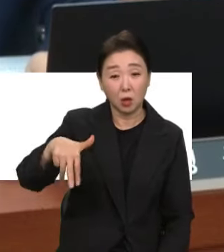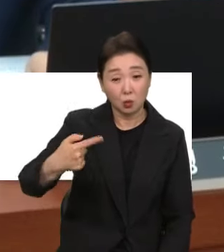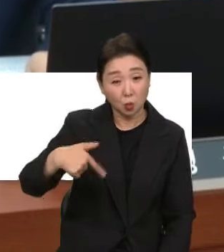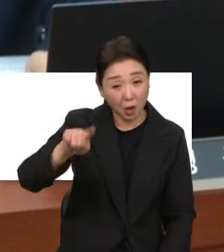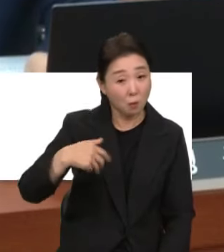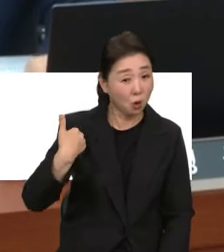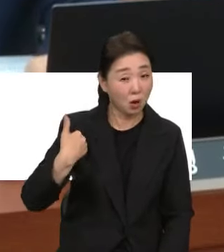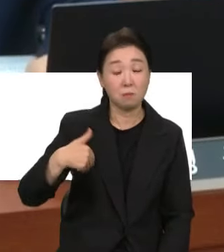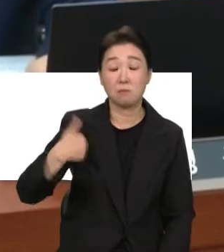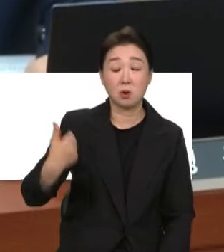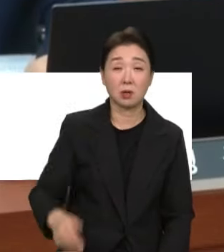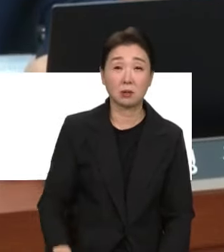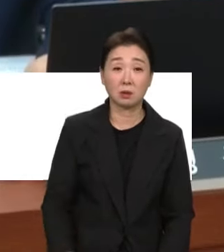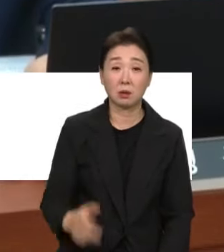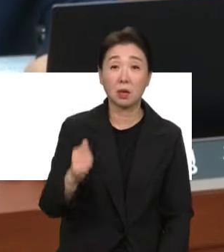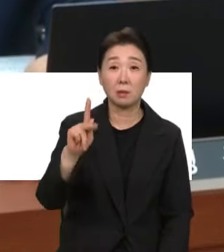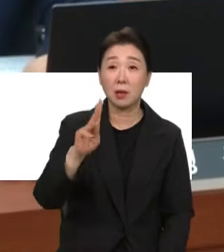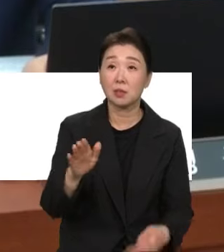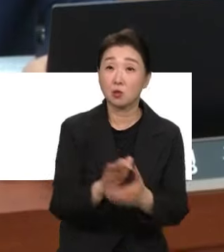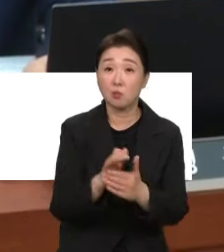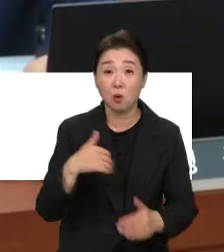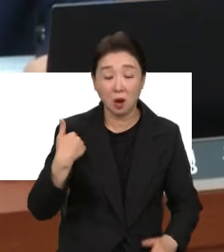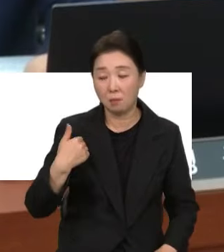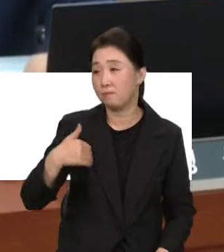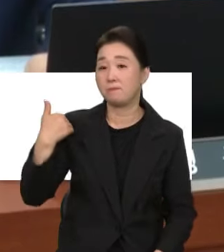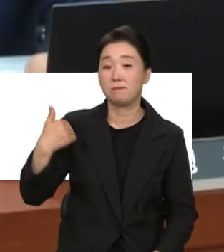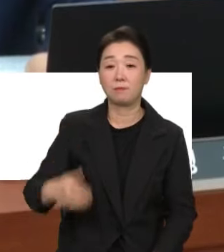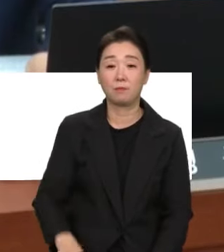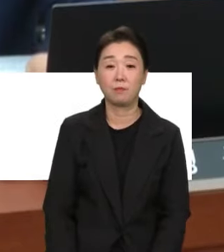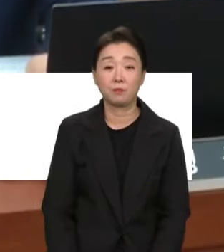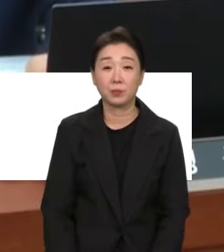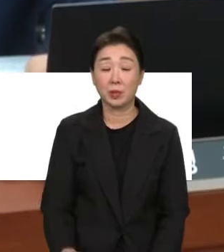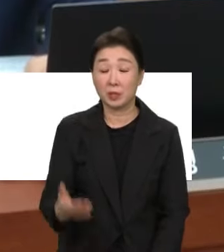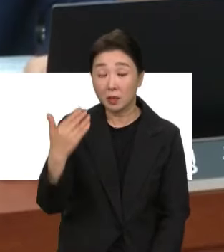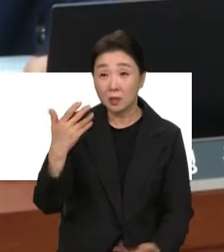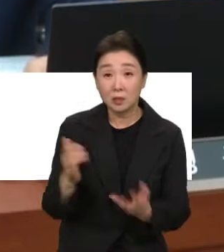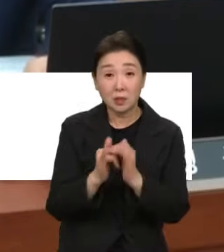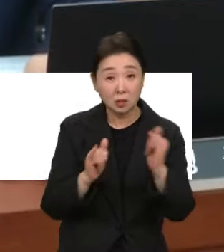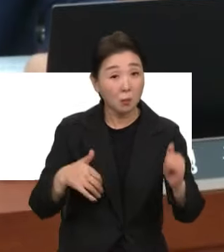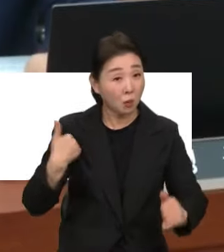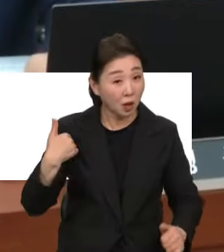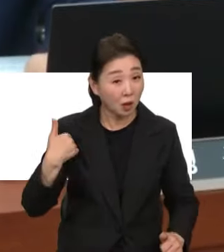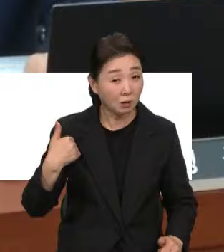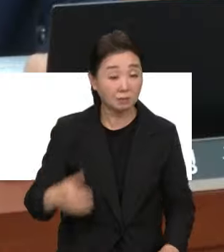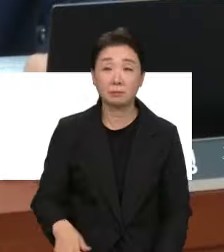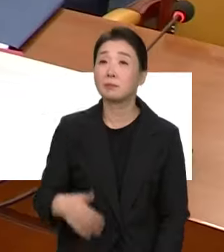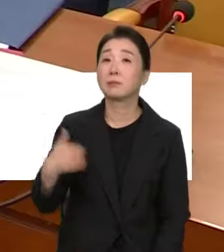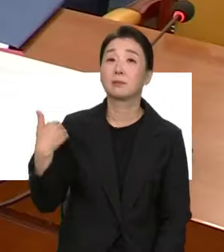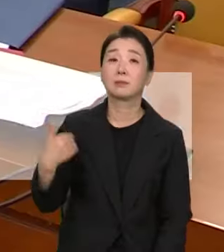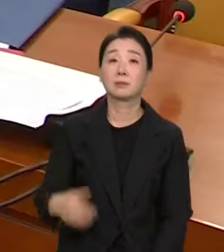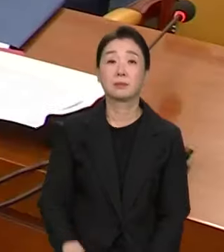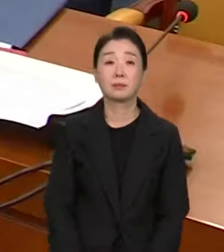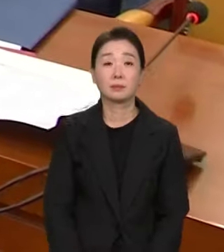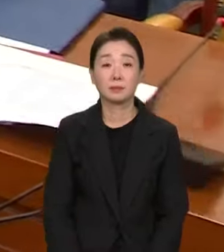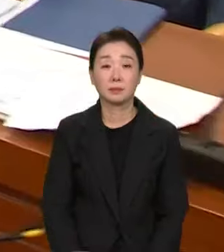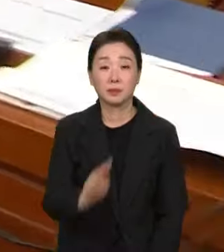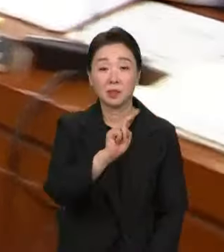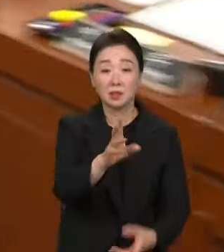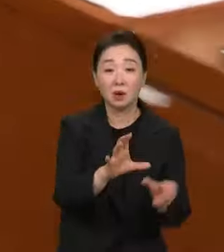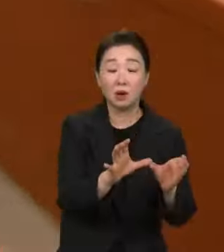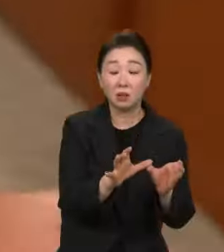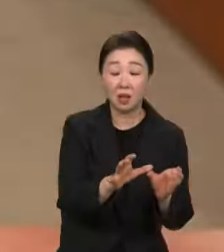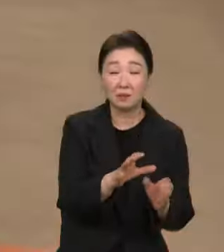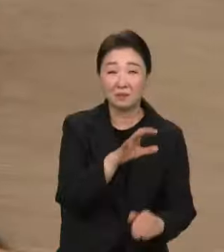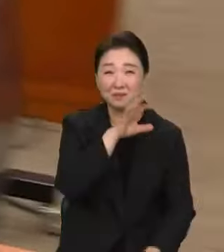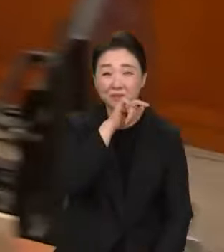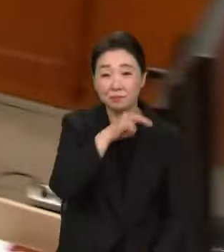몰랐고. KBS 동기들은 몰랐습니까? 몰랐습니다. 전 직장 동료들 한 것도 몰랐습니까? 예. 여당은 민원은 누구나